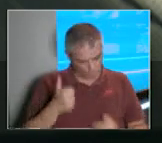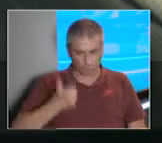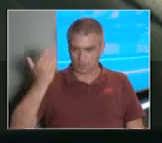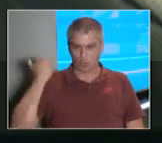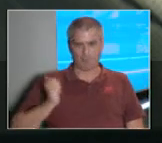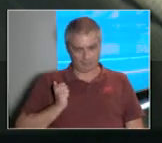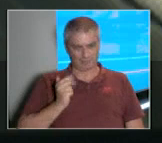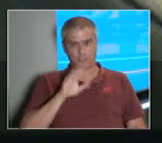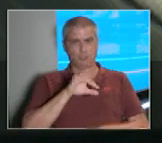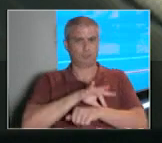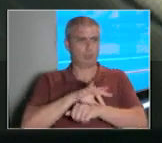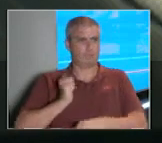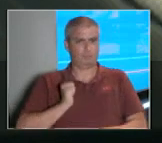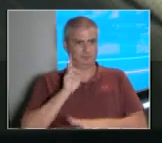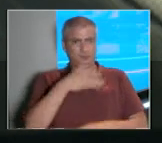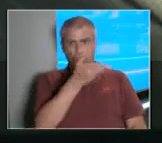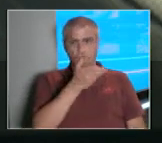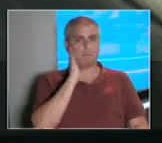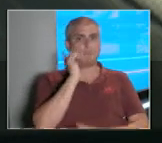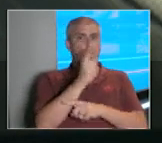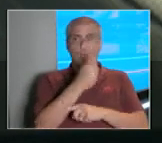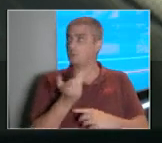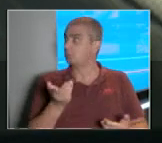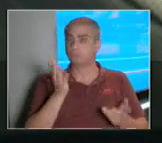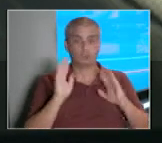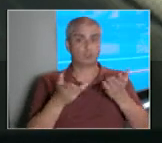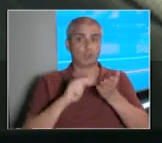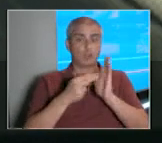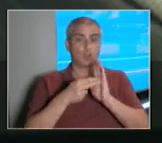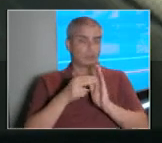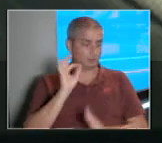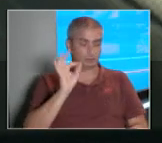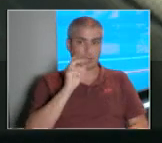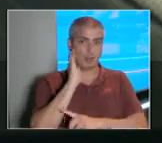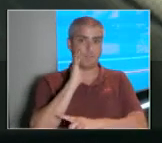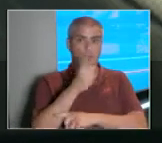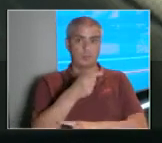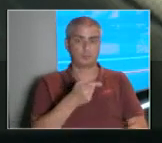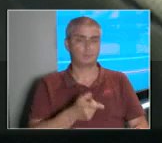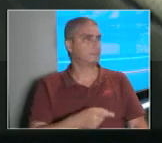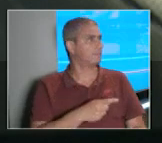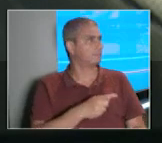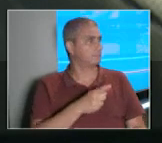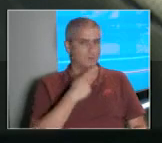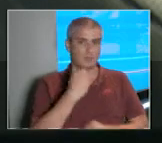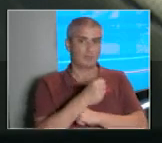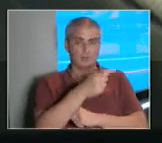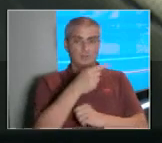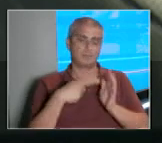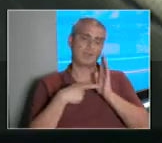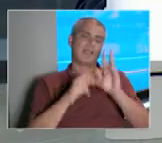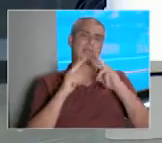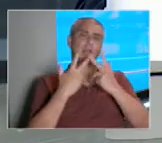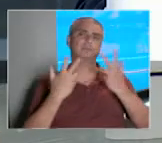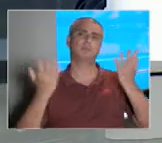העורף, שכוח אדם רפואי בצבא. מלוניות. יש תוכנית מגירה של מלוניות ברשות חירום לאומית. אבל לא גרמתם גם לרפיון בזה ששידרתם